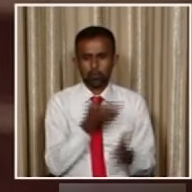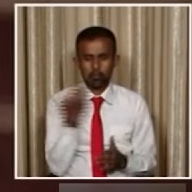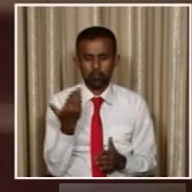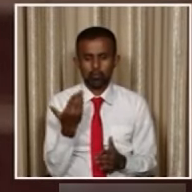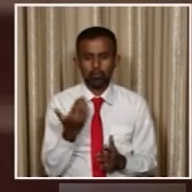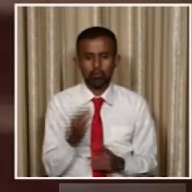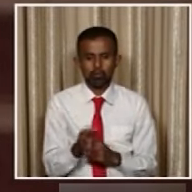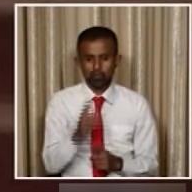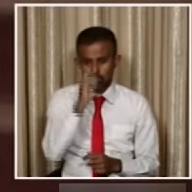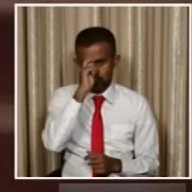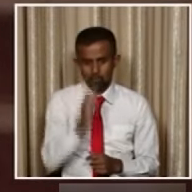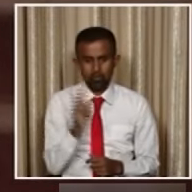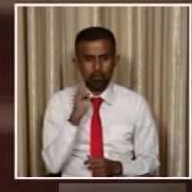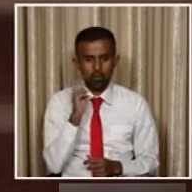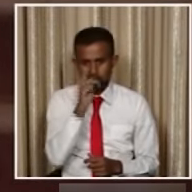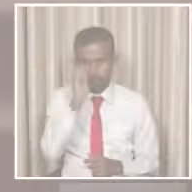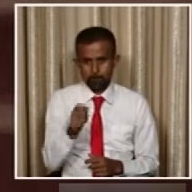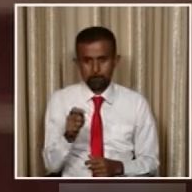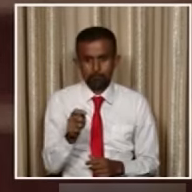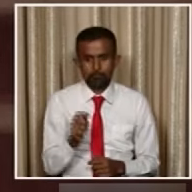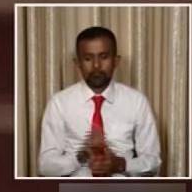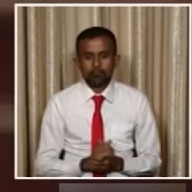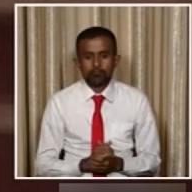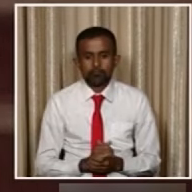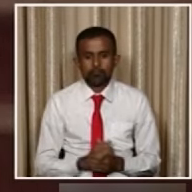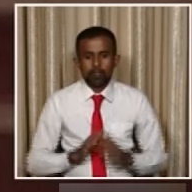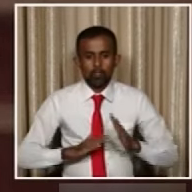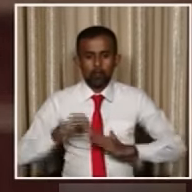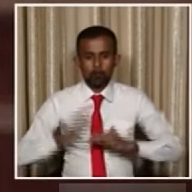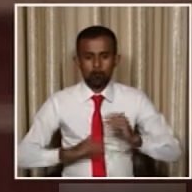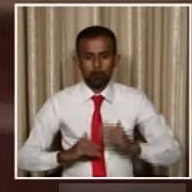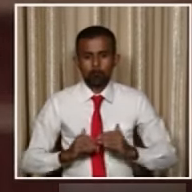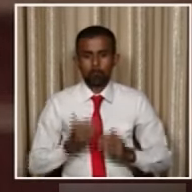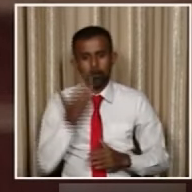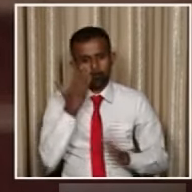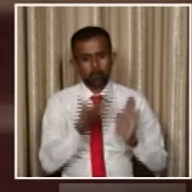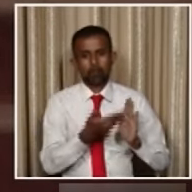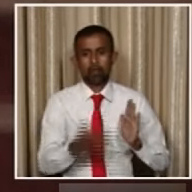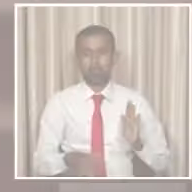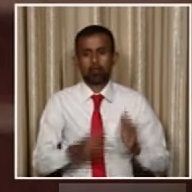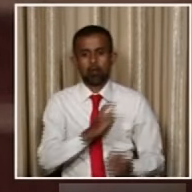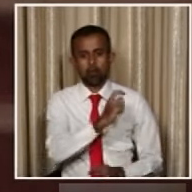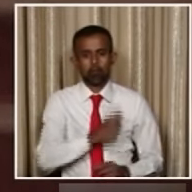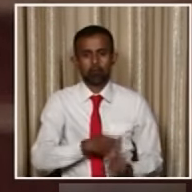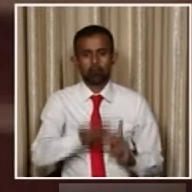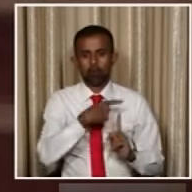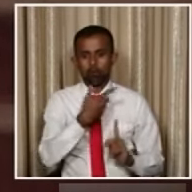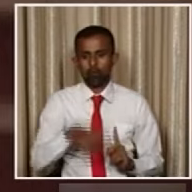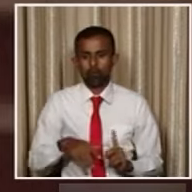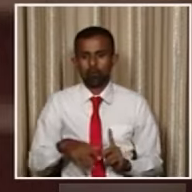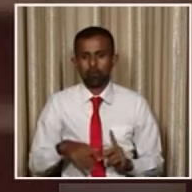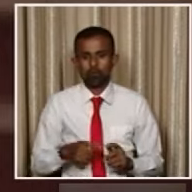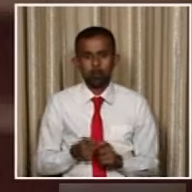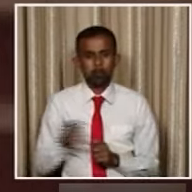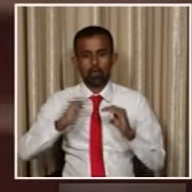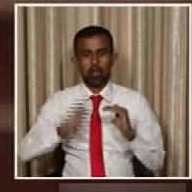අතිගරු ජනාධිපති රනිල් වික්‍රමසිංහ මැතිතුමා මේක ප්‍රායෝගිකව කරලා පෙන්නලා තියෙනවා ආදායම වැඩි කරගෙන. ඒ හින්දා තමයි මේ පඩි වැඩි